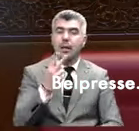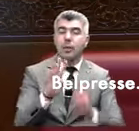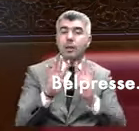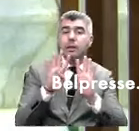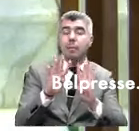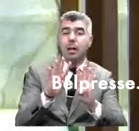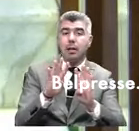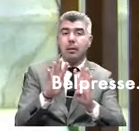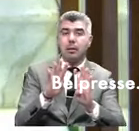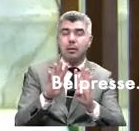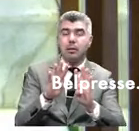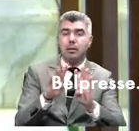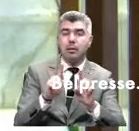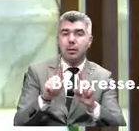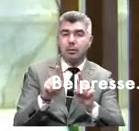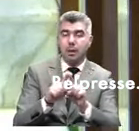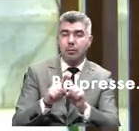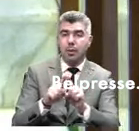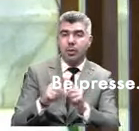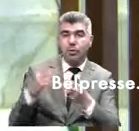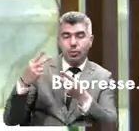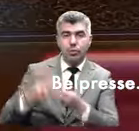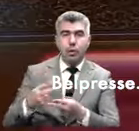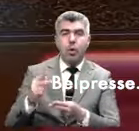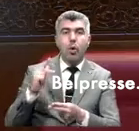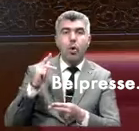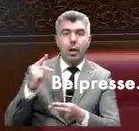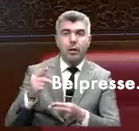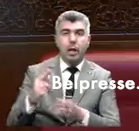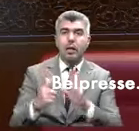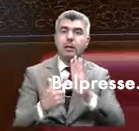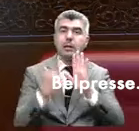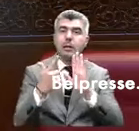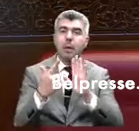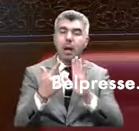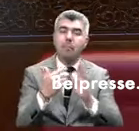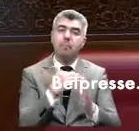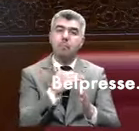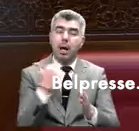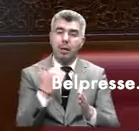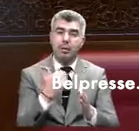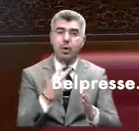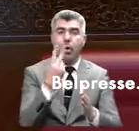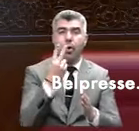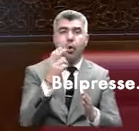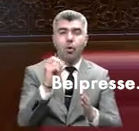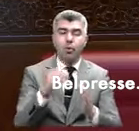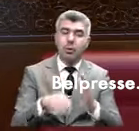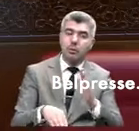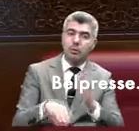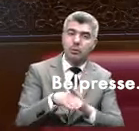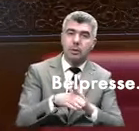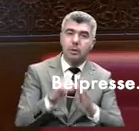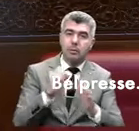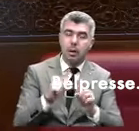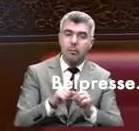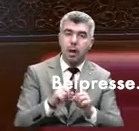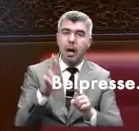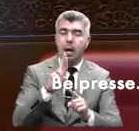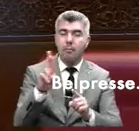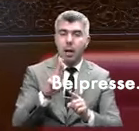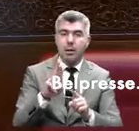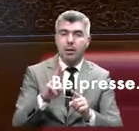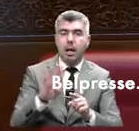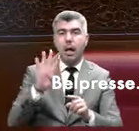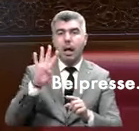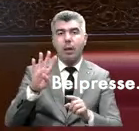اللي كاينه جات في سيدي علال التازي، 7 ديال الوفيات، 20 حاله مشات للسبيطار ديال مولاي يوسف، 4 تيديروا الدياليز